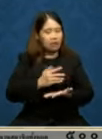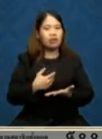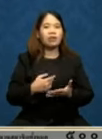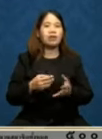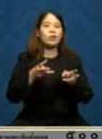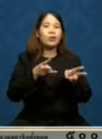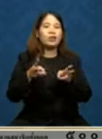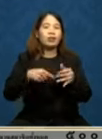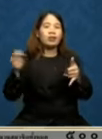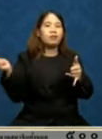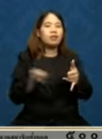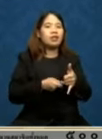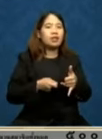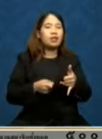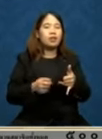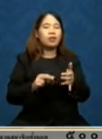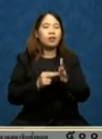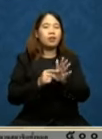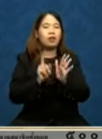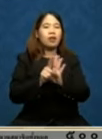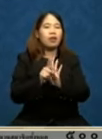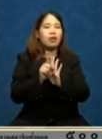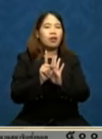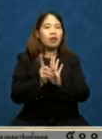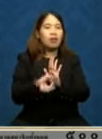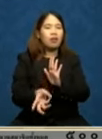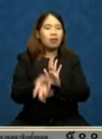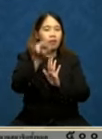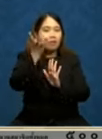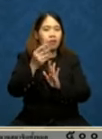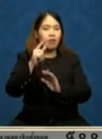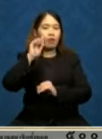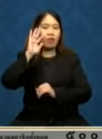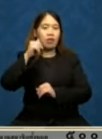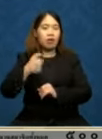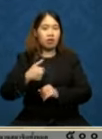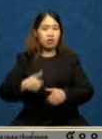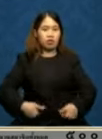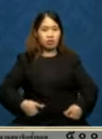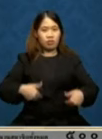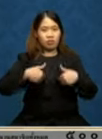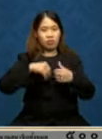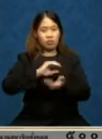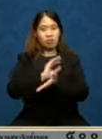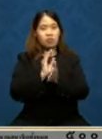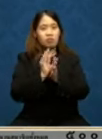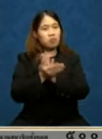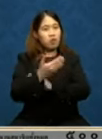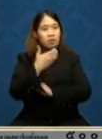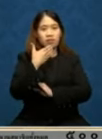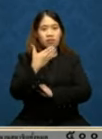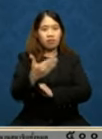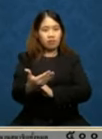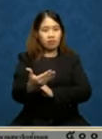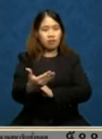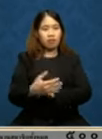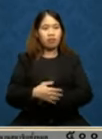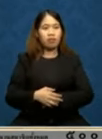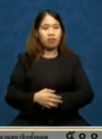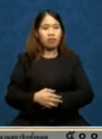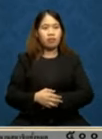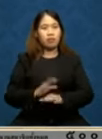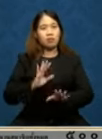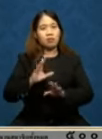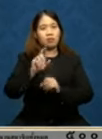ไม่เพียงแค่ไม่กี่วินาทีจากพ่อแม่ครับอาจเปลี่ยนชีวิตของเด็กคนหนึ่งไปตลอดชีวิตอีก60